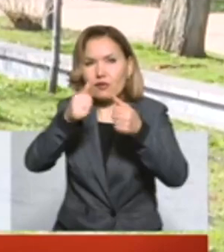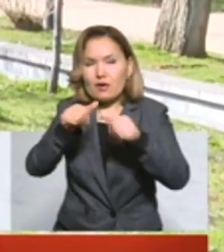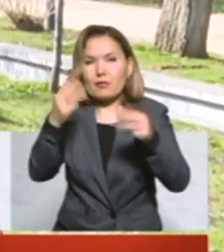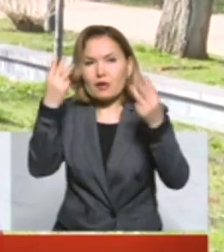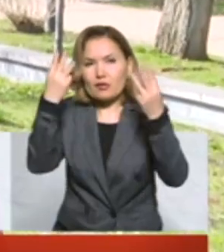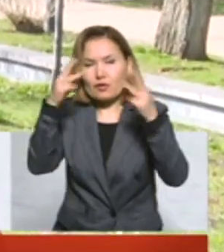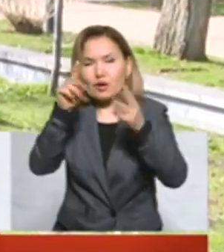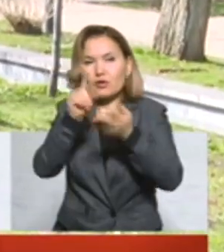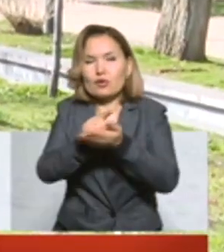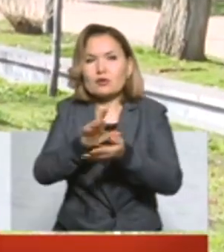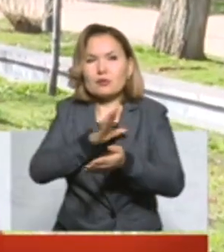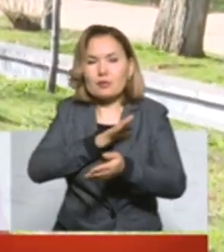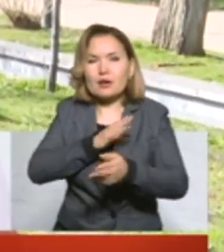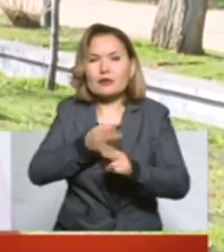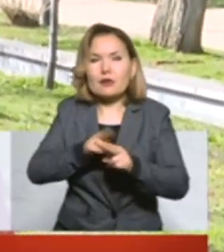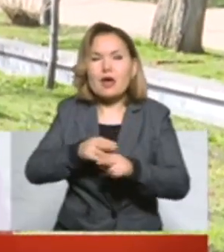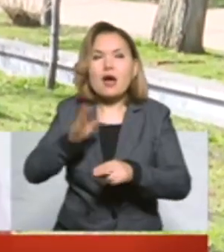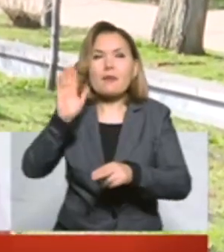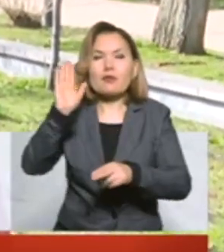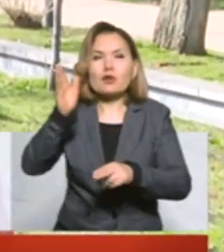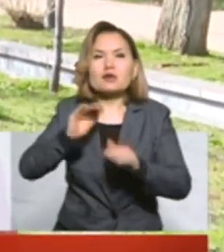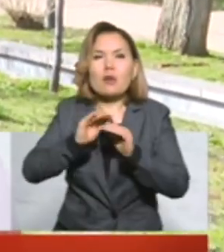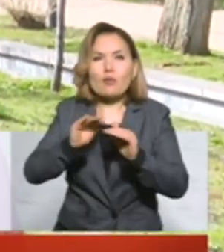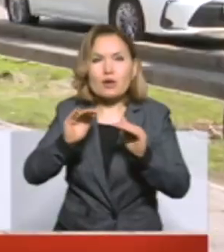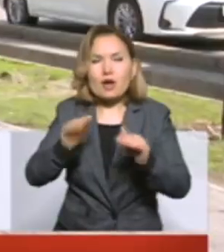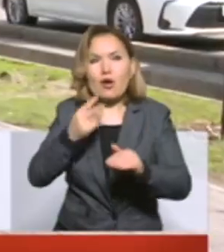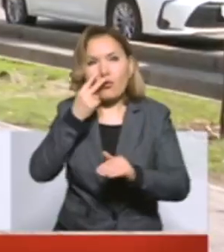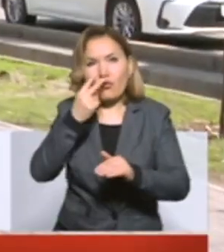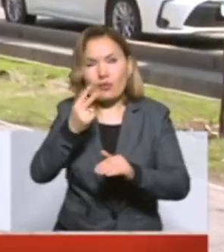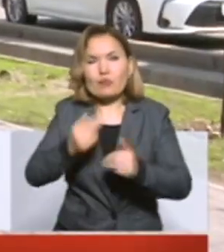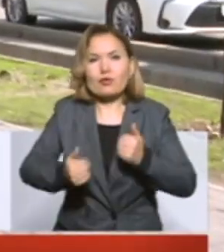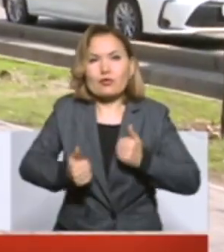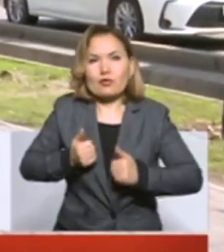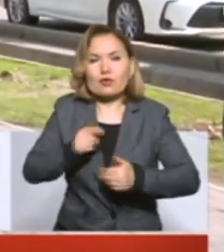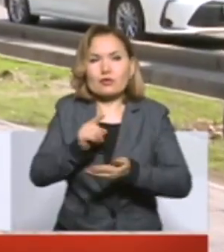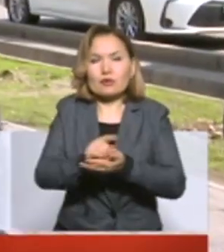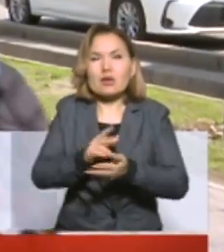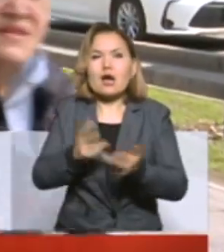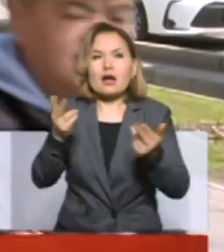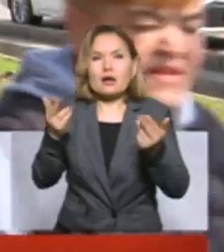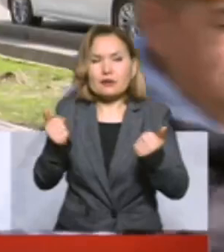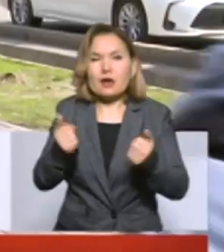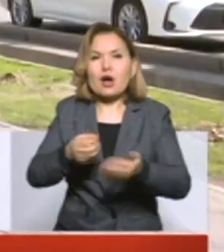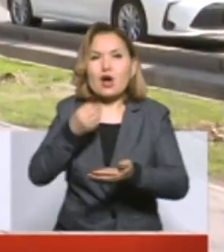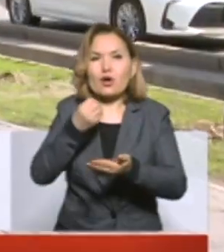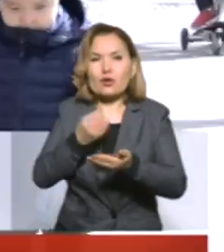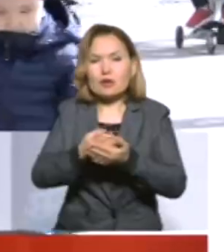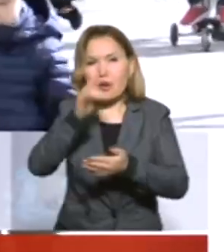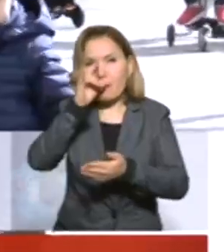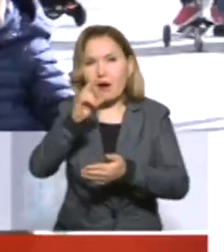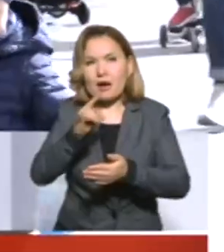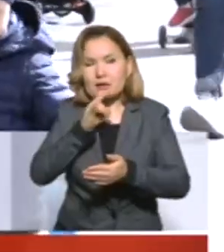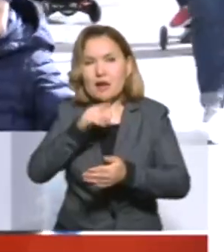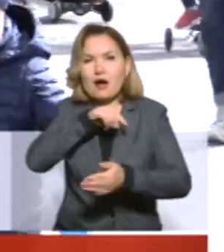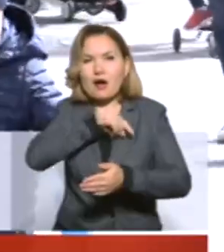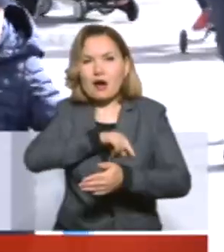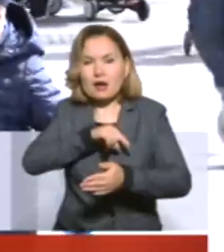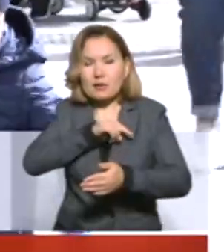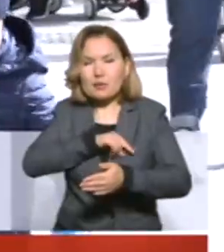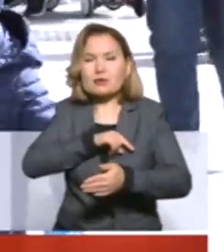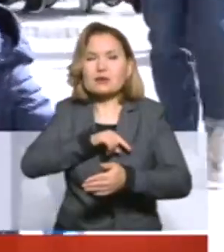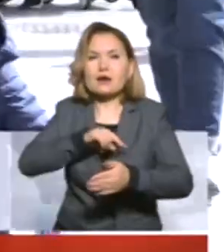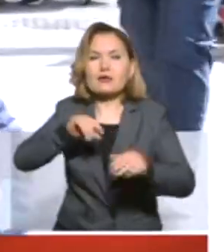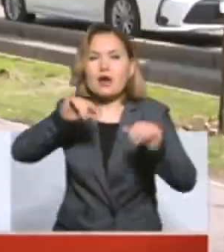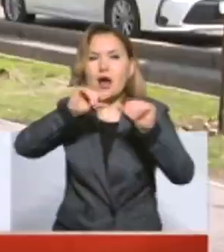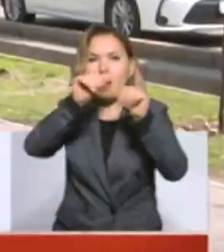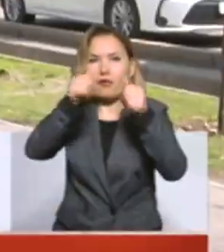болушы еді. Ол біздің болашақ ұрпағымыз үшін да өте маңызды деп ойлаймын. Иә, әрине ол құндылығымызды білдіру керек, біздің қазақ елі екенін